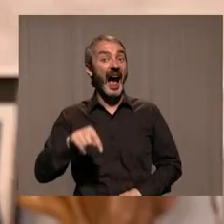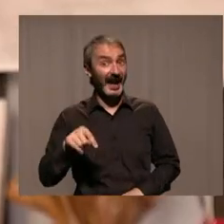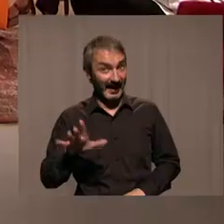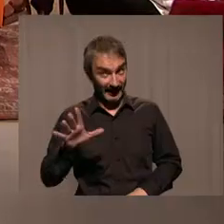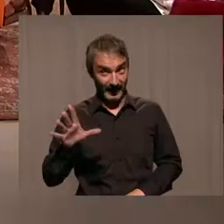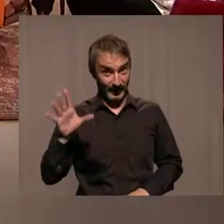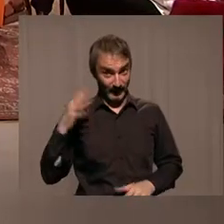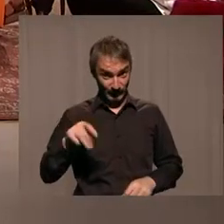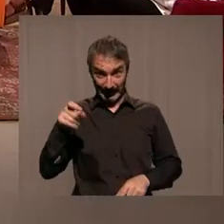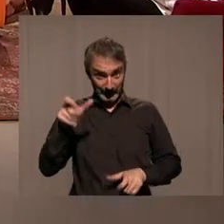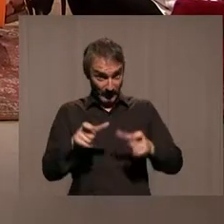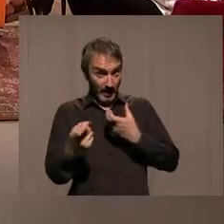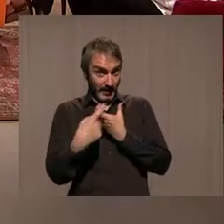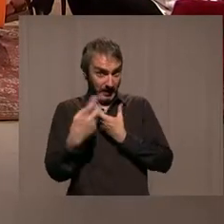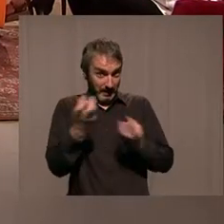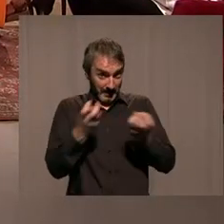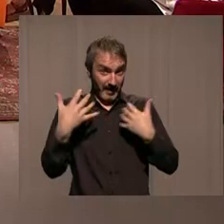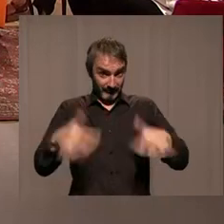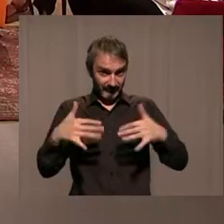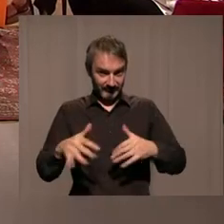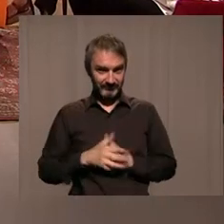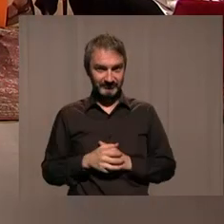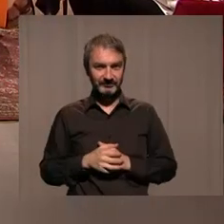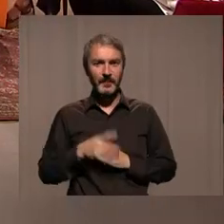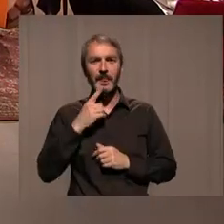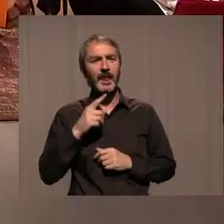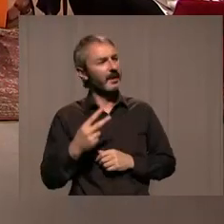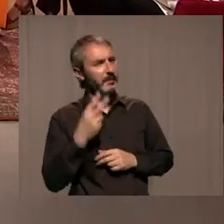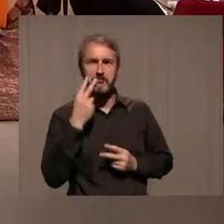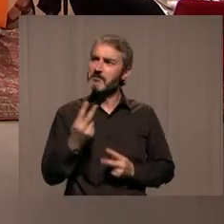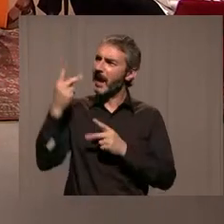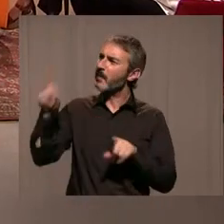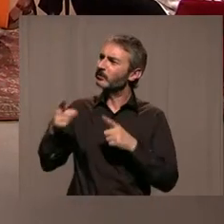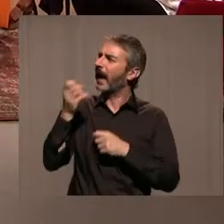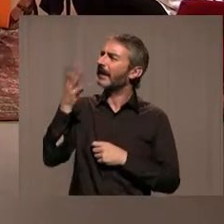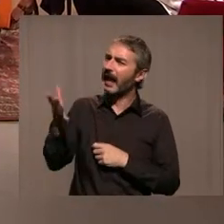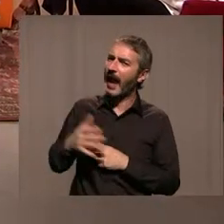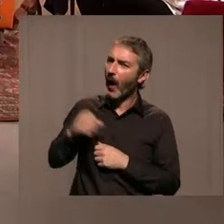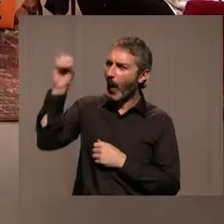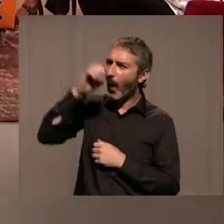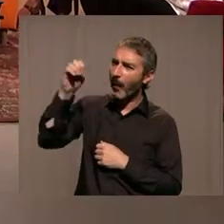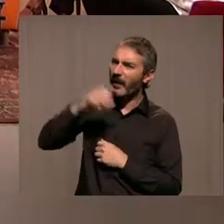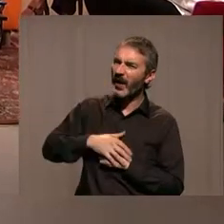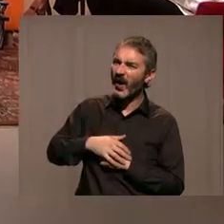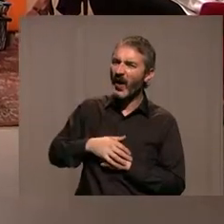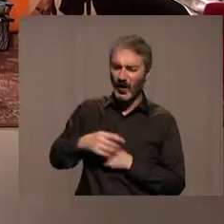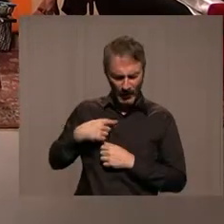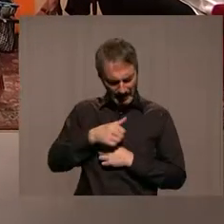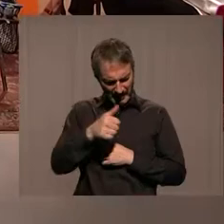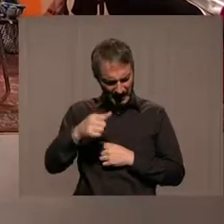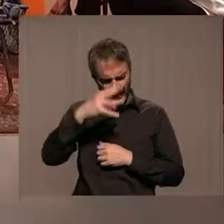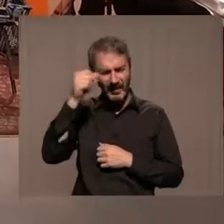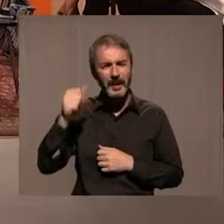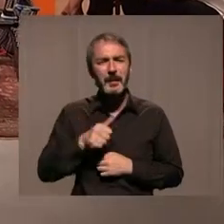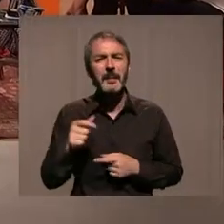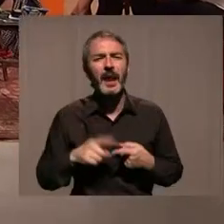És que hi ha de venir bastanta gent aquí. Això sí. Bé, com ho veieu, els músics, això, el rànquing? Bé. Sí? No recordo jo ara. La primera, quina era?